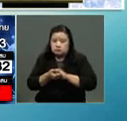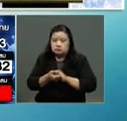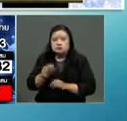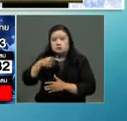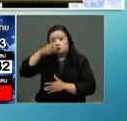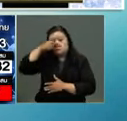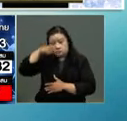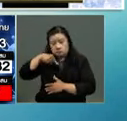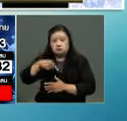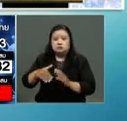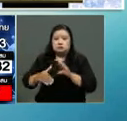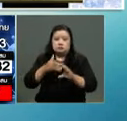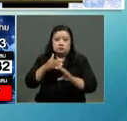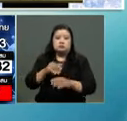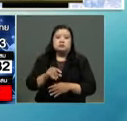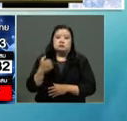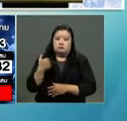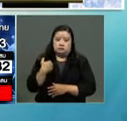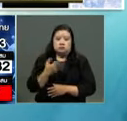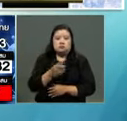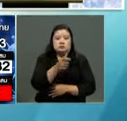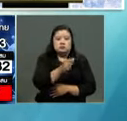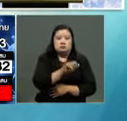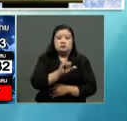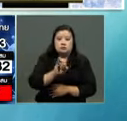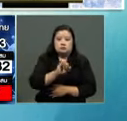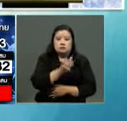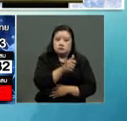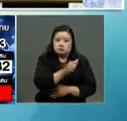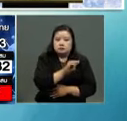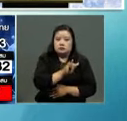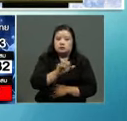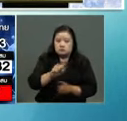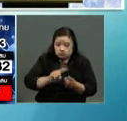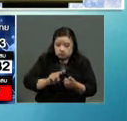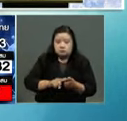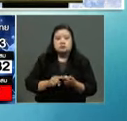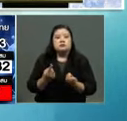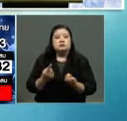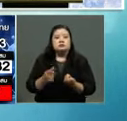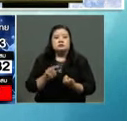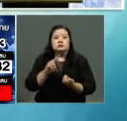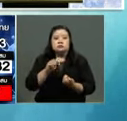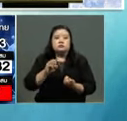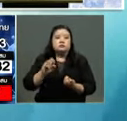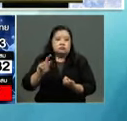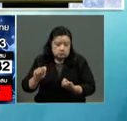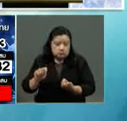ได้ทำการติดต่อเครือข่ายผู้ให้บริการในประเทศไทยซึ่งได้แก่AIS True Dtacนะครับ Cat TOT